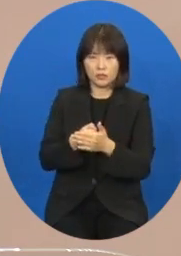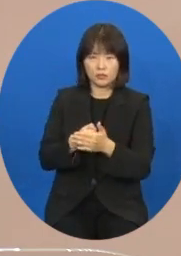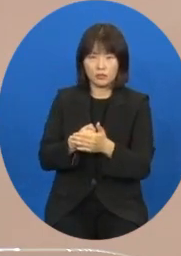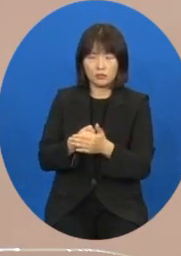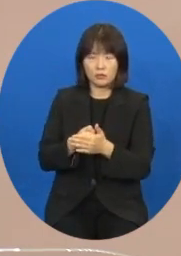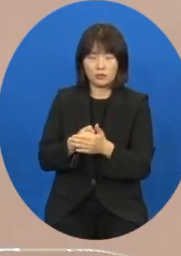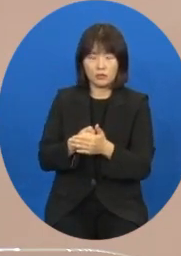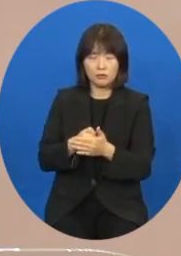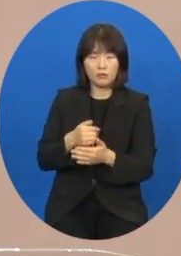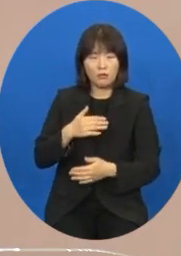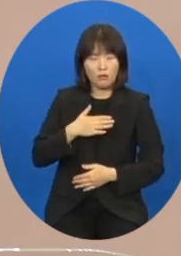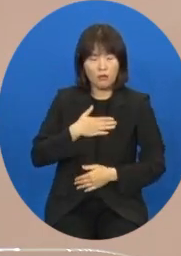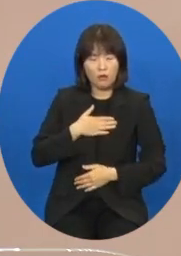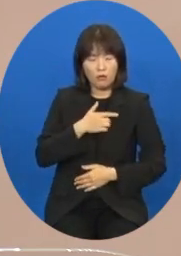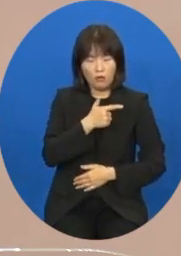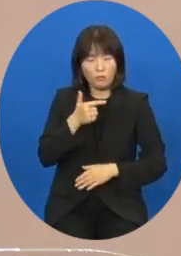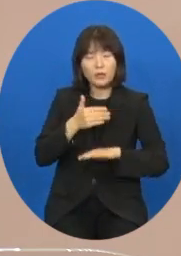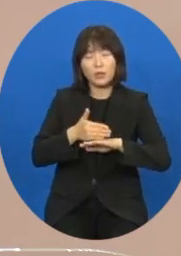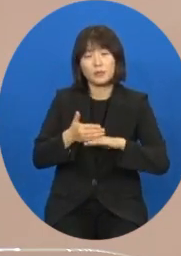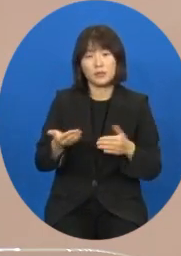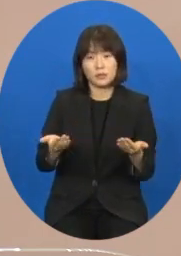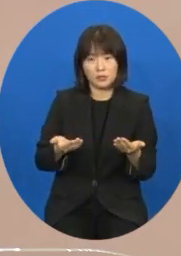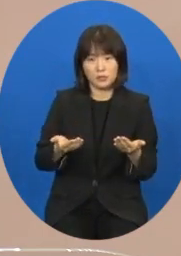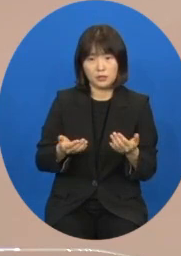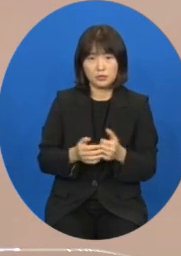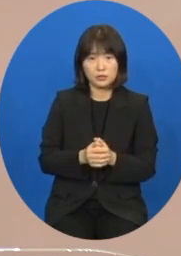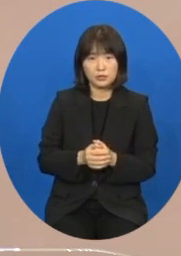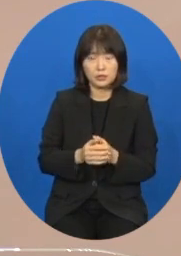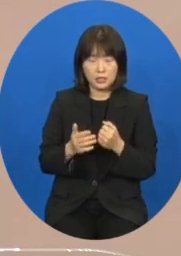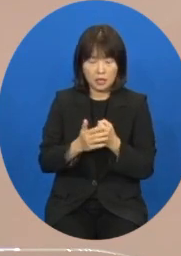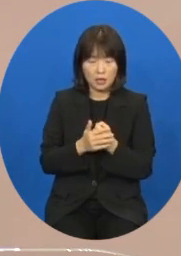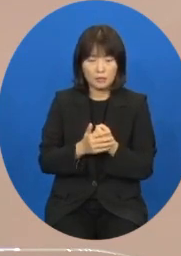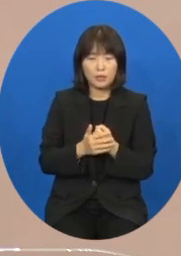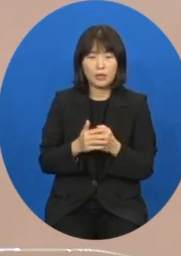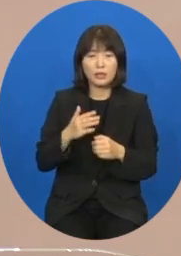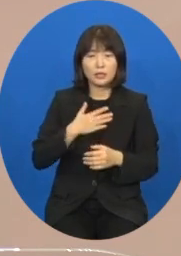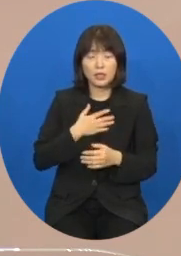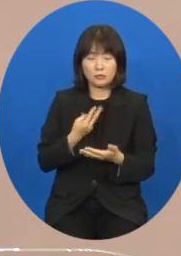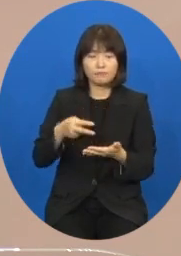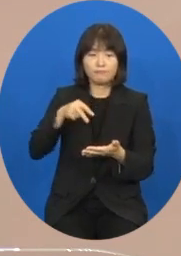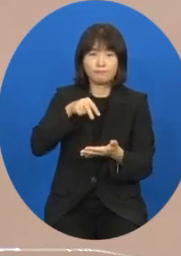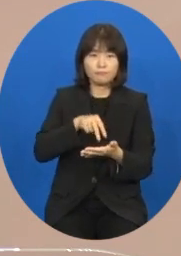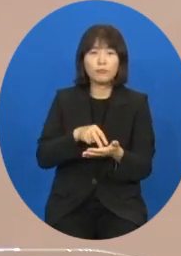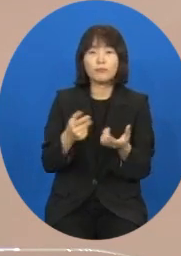저에게는 참 감사한 일이에요. 그러니까 아마 지금 제가 여기 있는지도 모르죠.